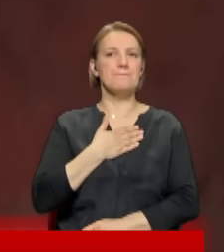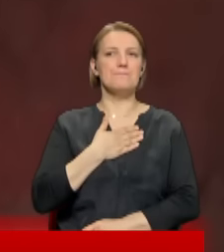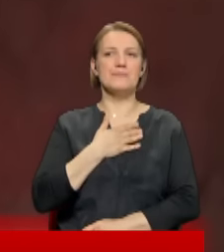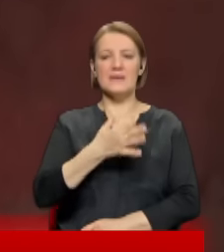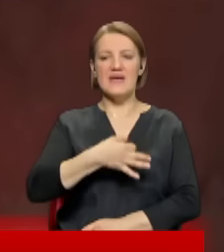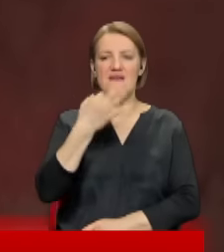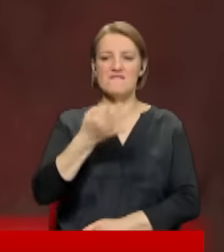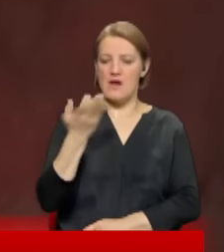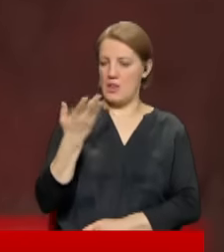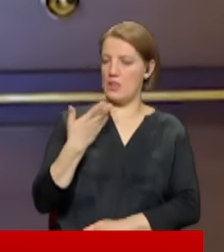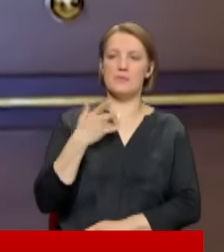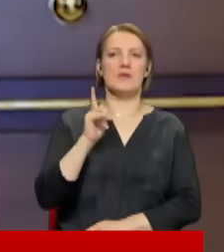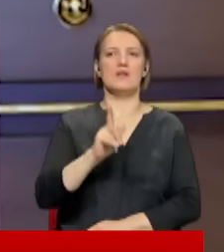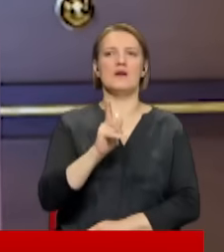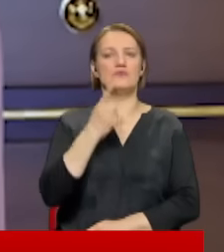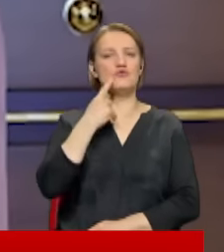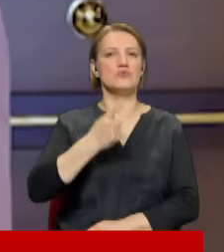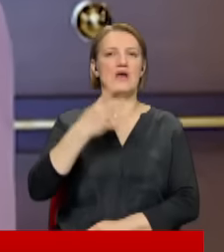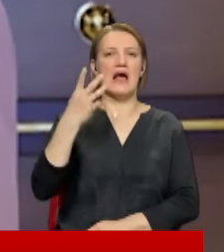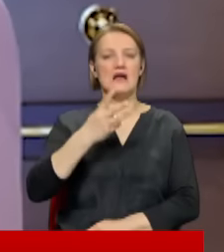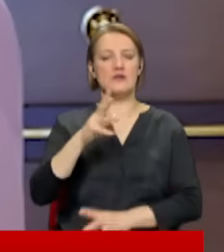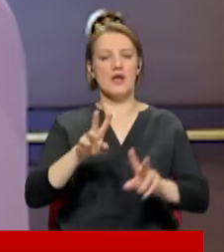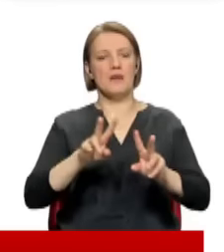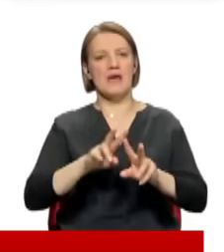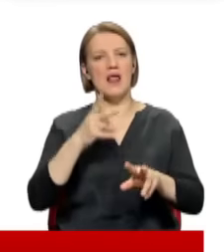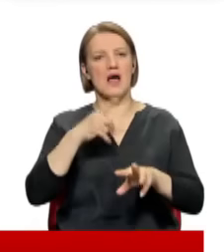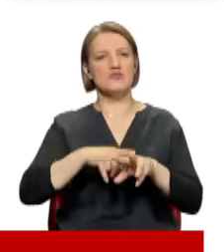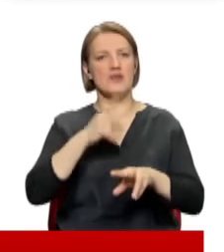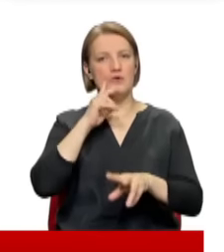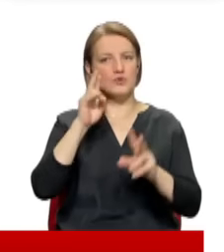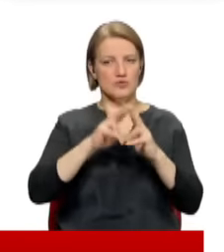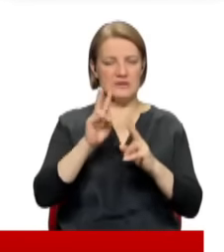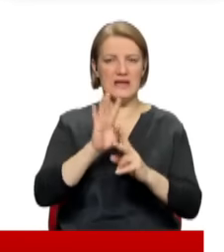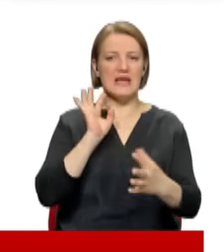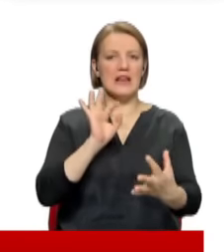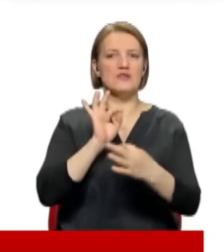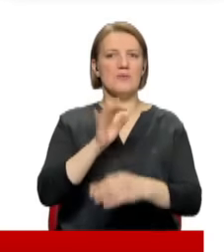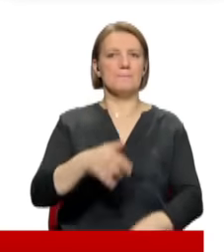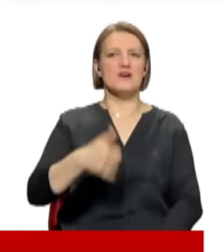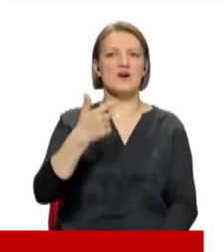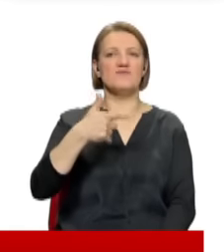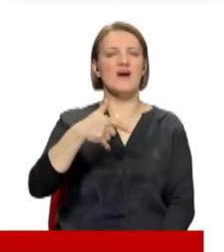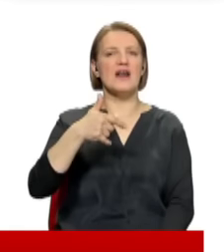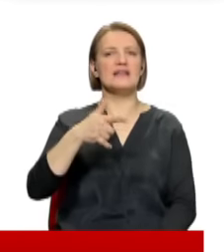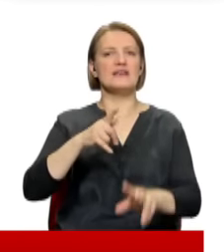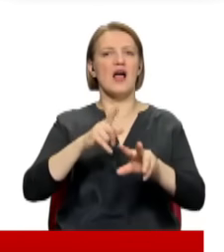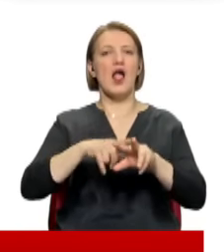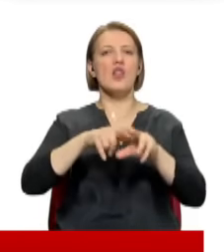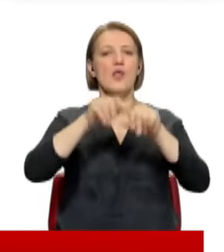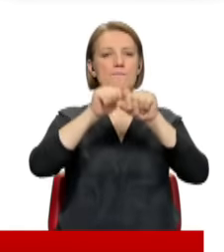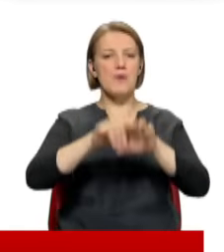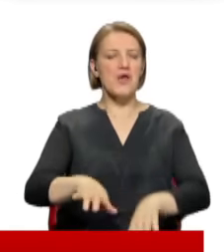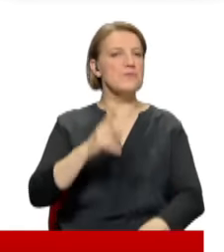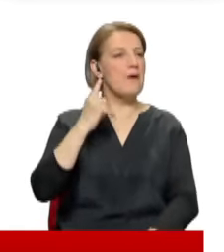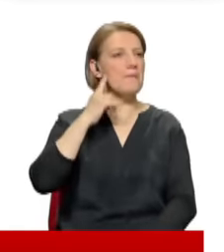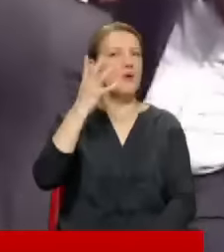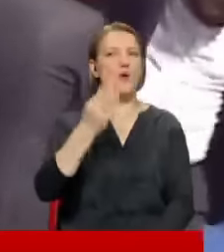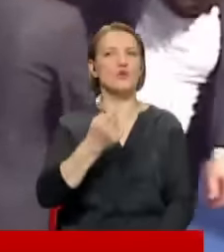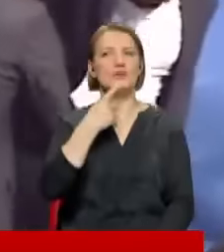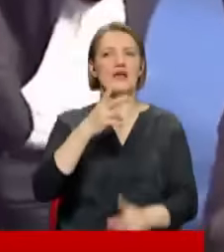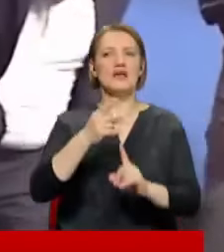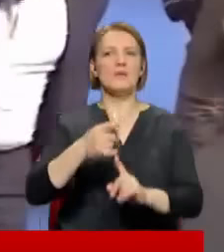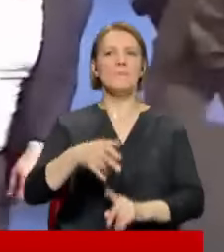ifade edilmesi lazım. Erdoğan-Akşener görüşmesinden Cumhurbaşkanlığı İletişim Başkanı Fahrettin Altun'un paylaşımıyla haberdar oldum diyen